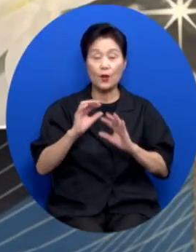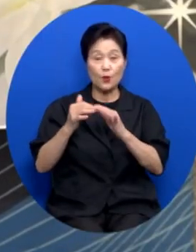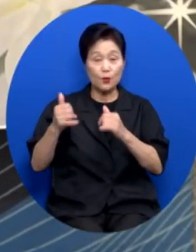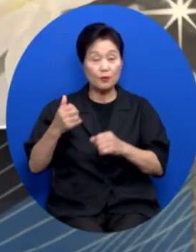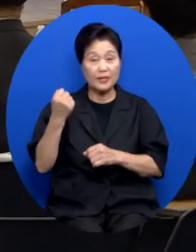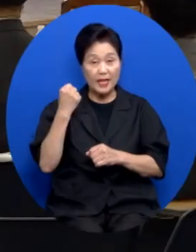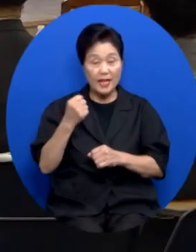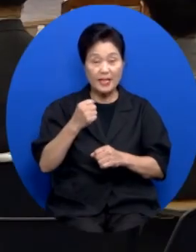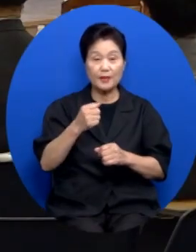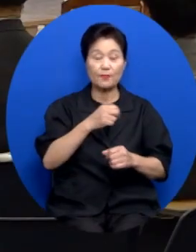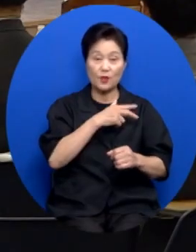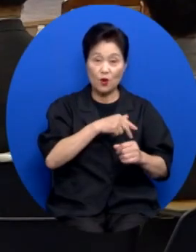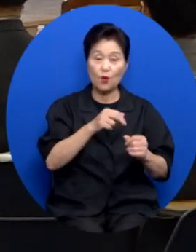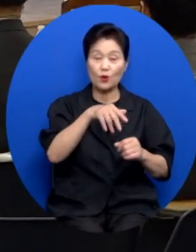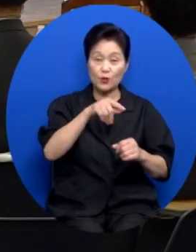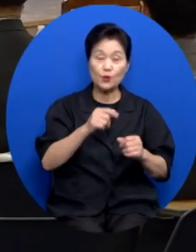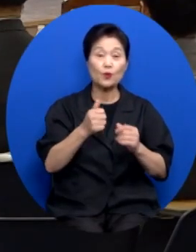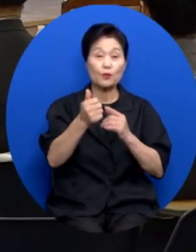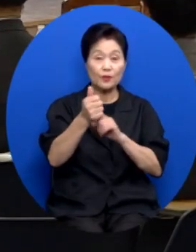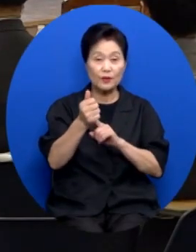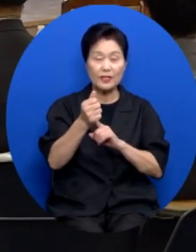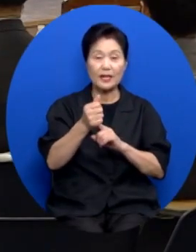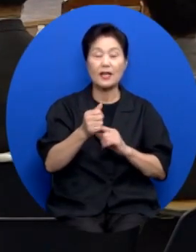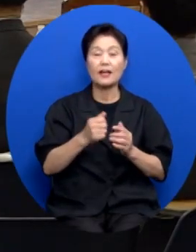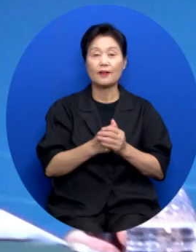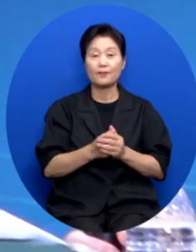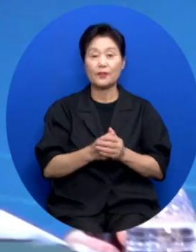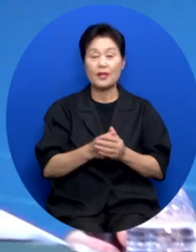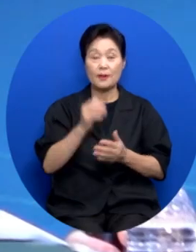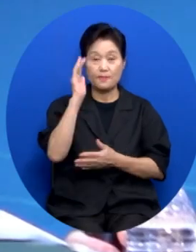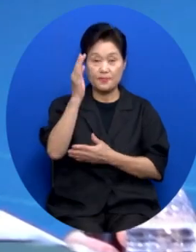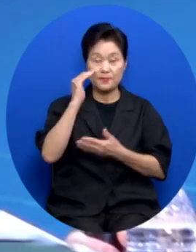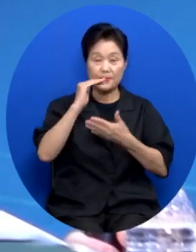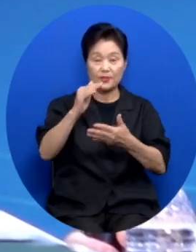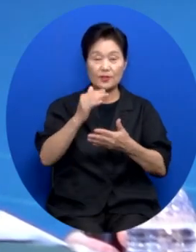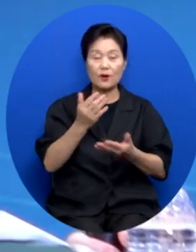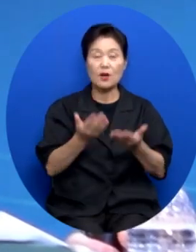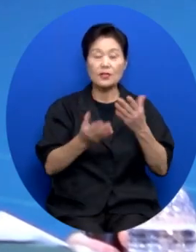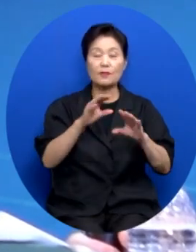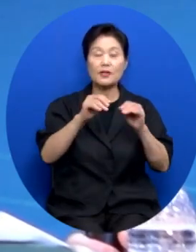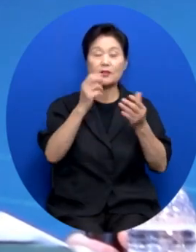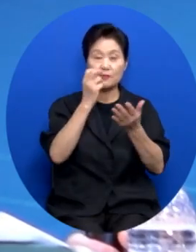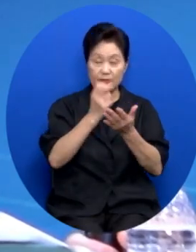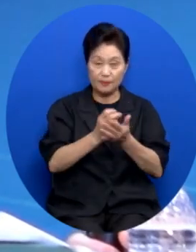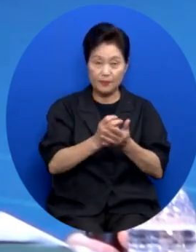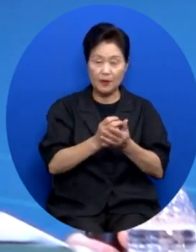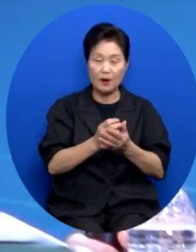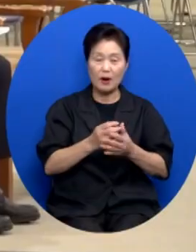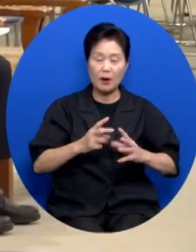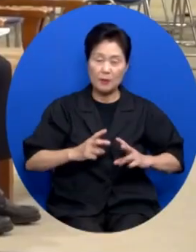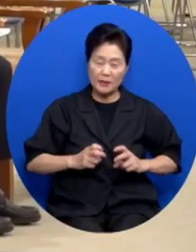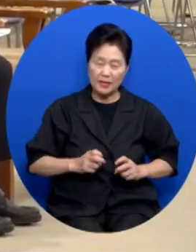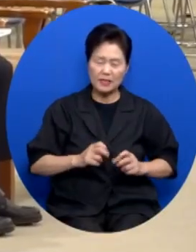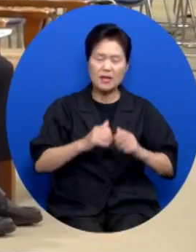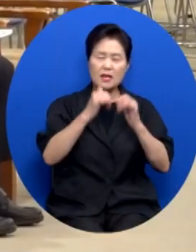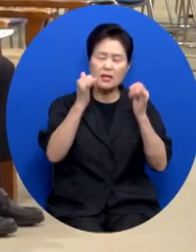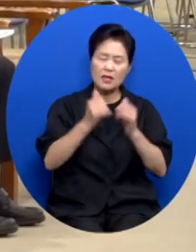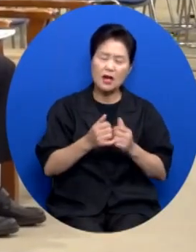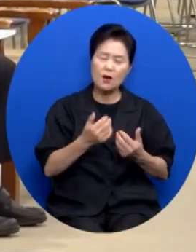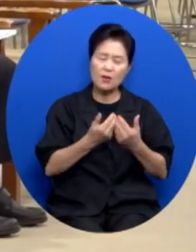의원이 기독의원으로서의 정치 비전을 전하고 사립학교와 차별금지법을 비롯해 낙태와 사회 갈등